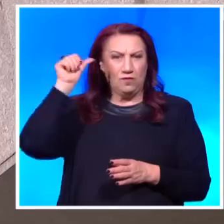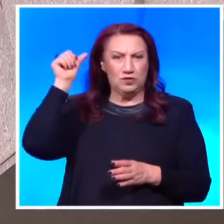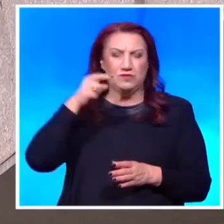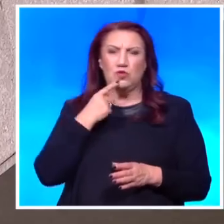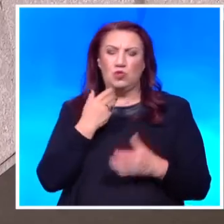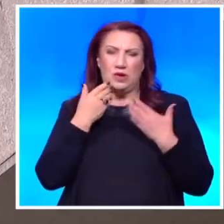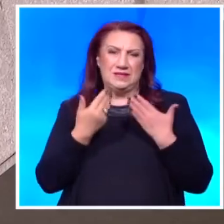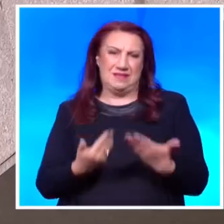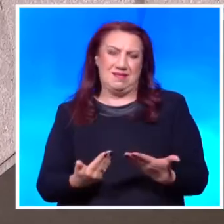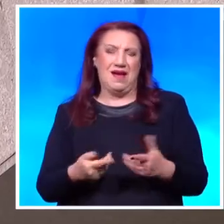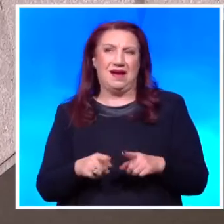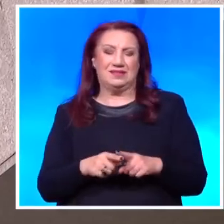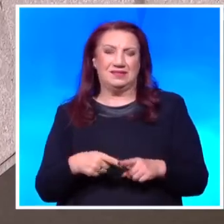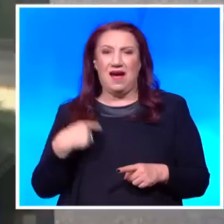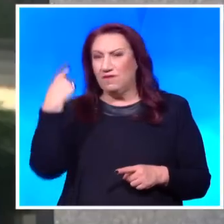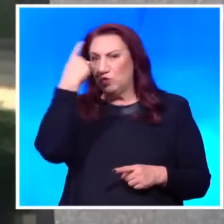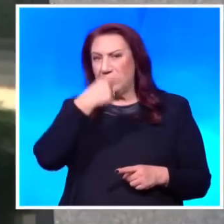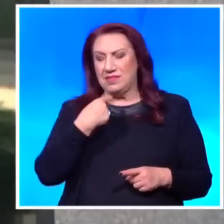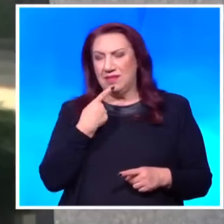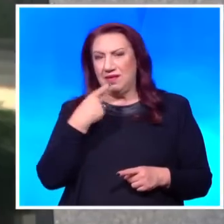на правовата държава.